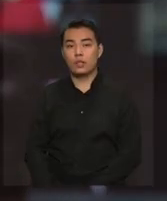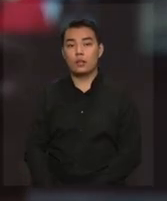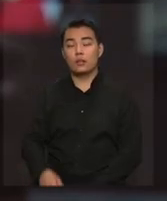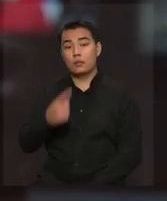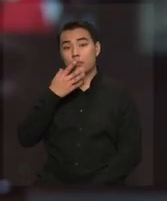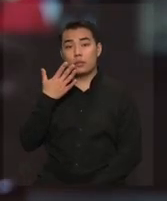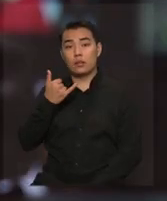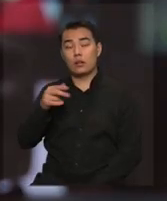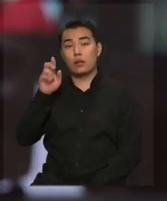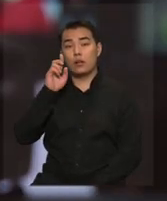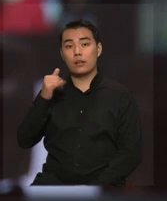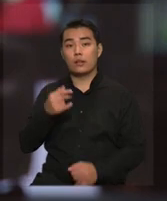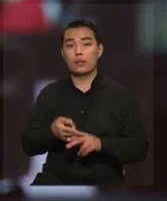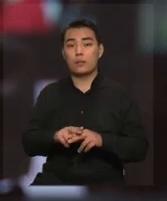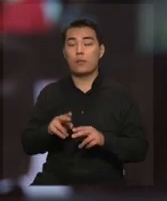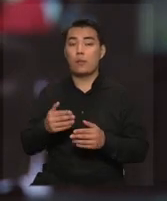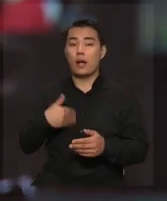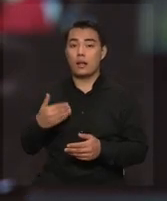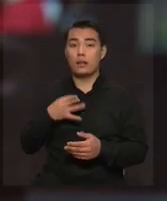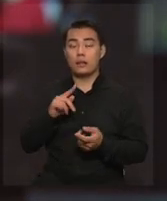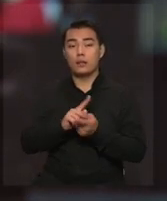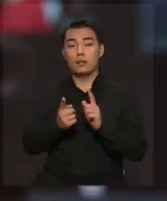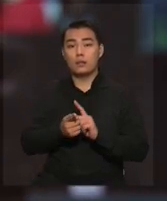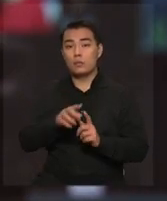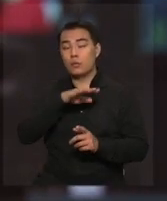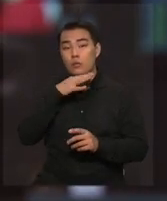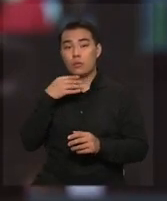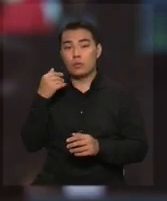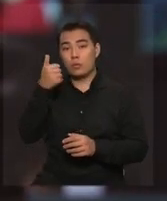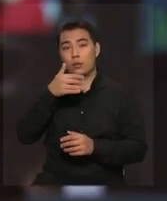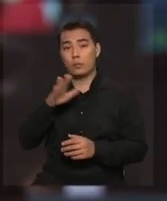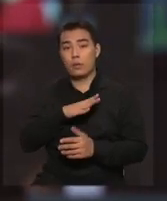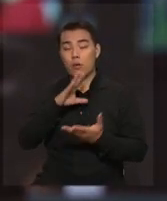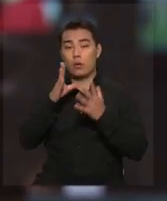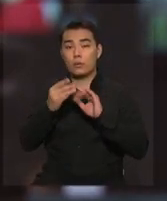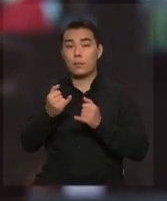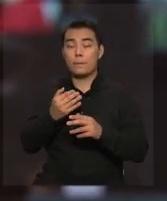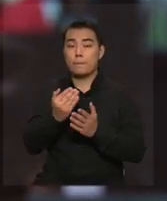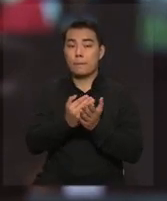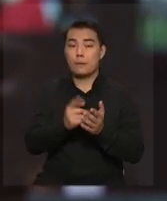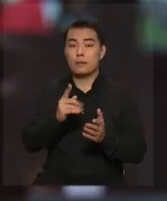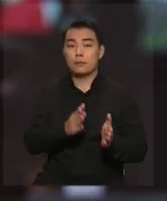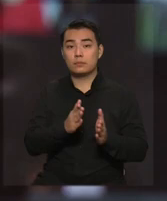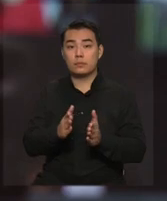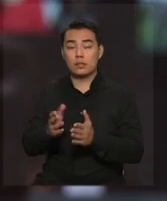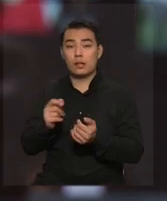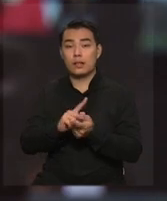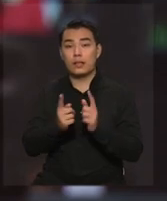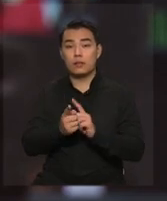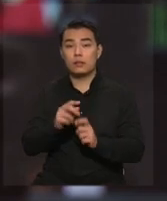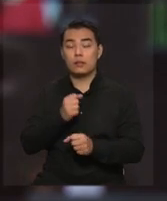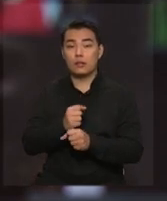Биыл ел үшін табысты әрі өзгерістерге толы жыл болды. Мемлекет басшысының бастамасымен бірқатар саяси экономикалық реформа